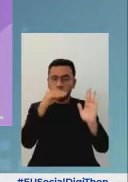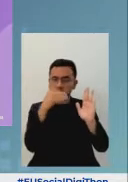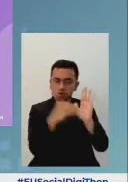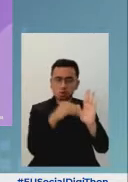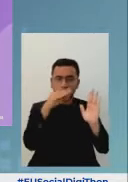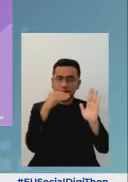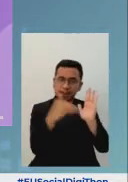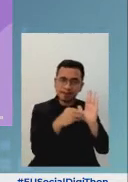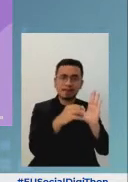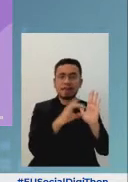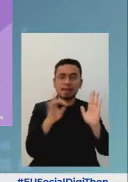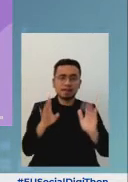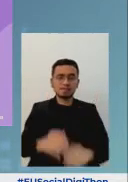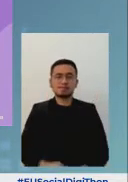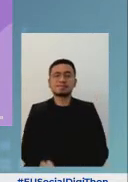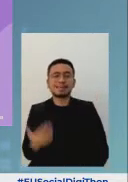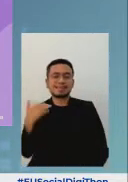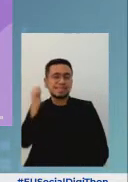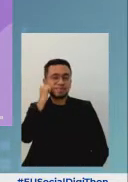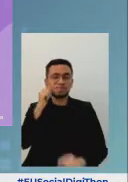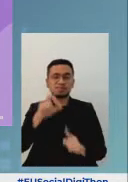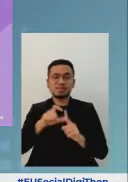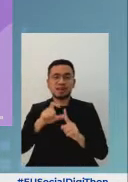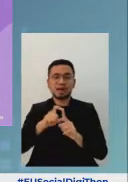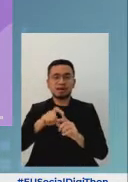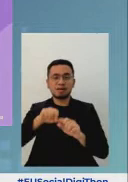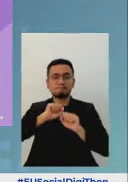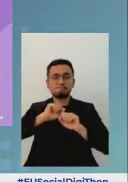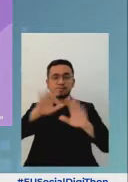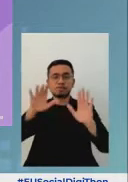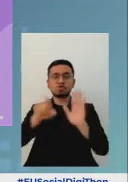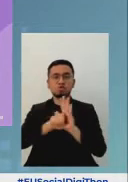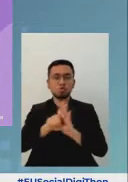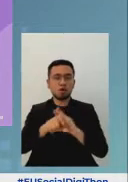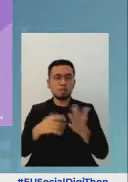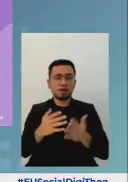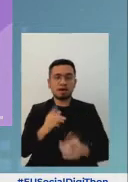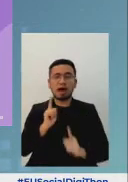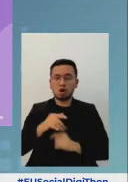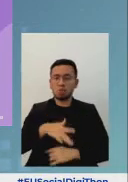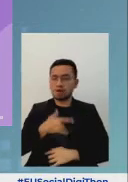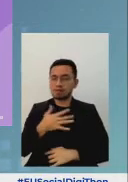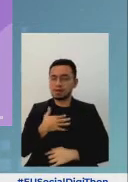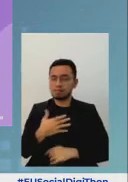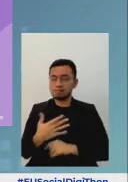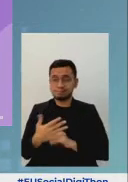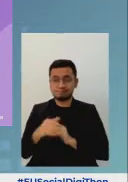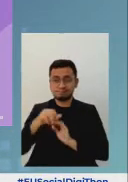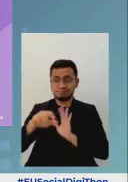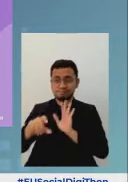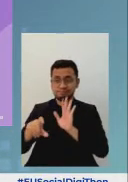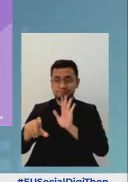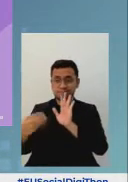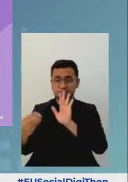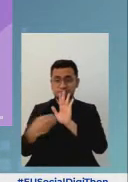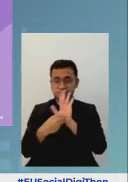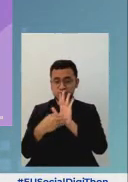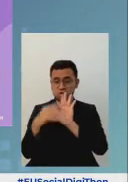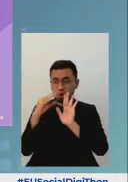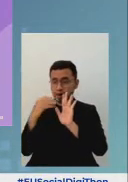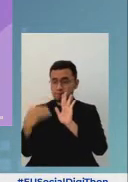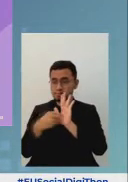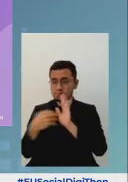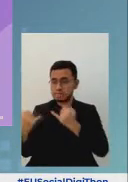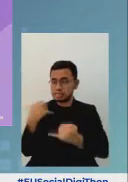dari contohnya Bu Dina tadi ya, kalau misalnya yang merasa itu biasa aja, mungkin itu tidak akan dianggap sebagai cyberbullying. Namun